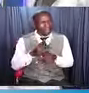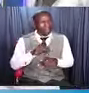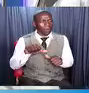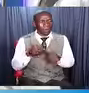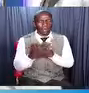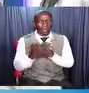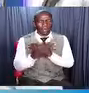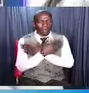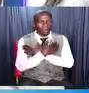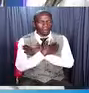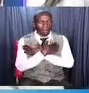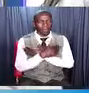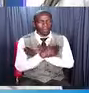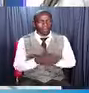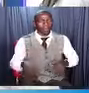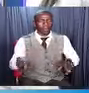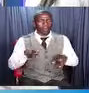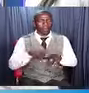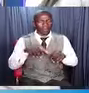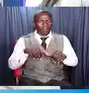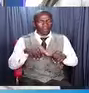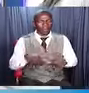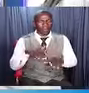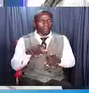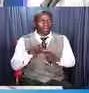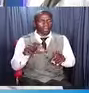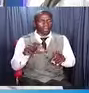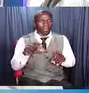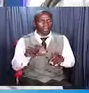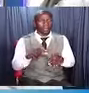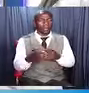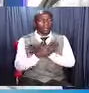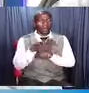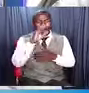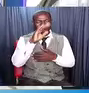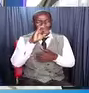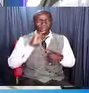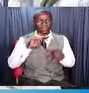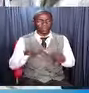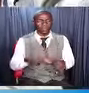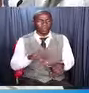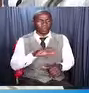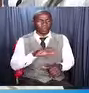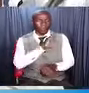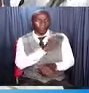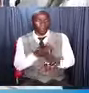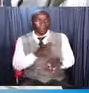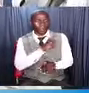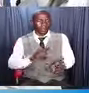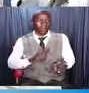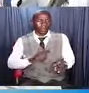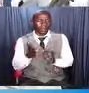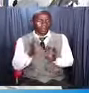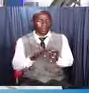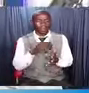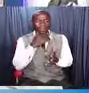To love at all times. Kufunga madhambi kwa kukaa. To confess by tarrying. Kupenda ndugu ulikokaa. And remain in loving. Uwezo wewe unatoka kwa Bwana Yesu. It's only the Lord who